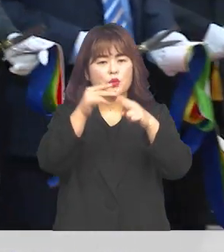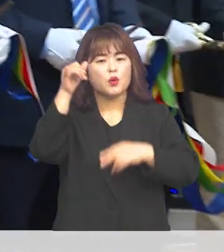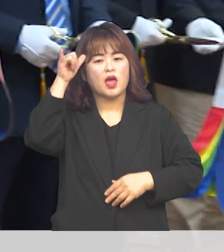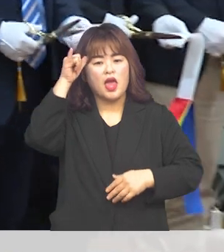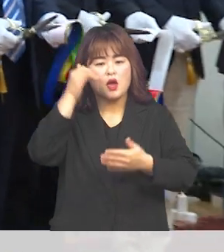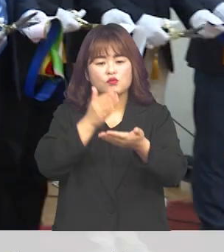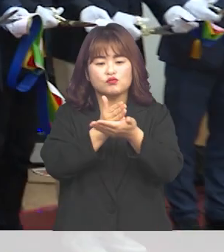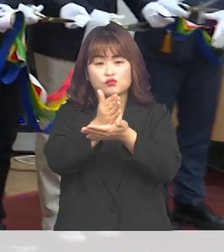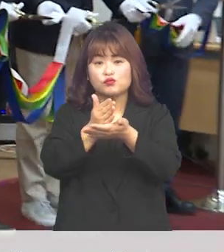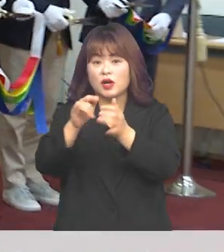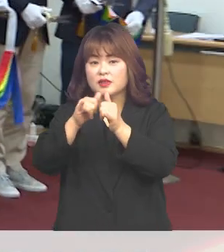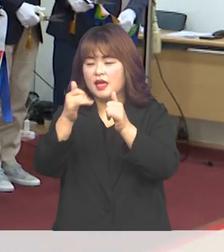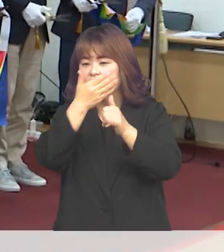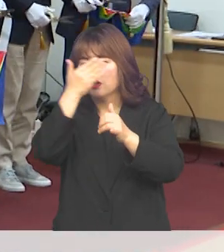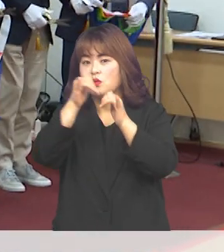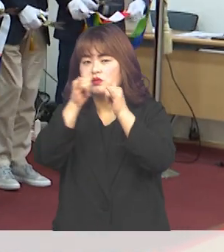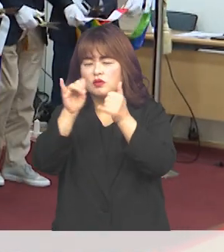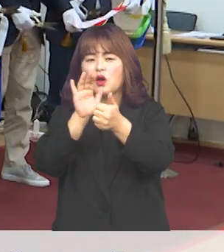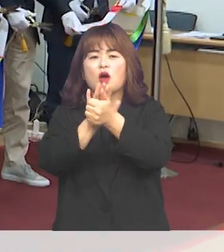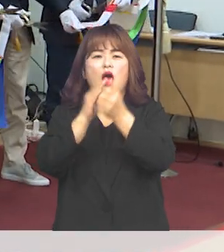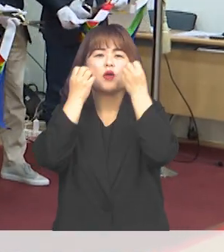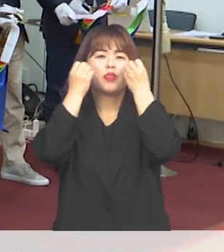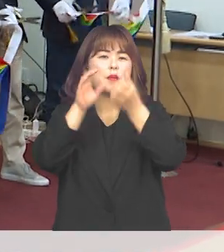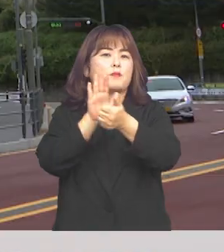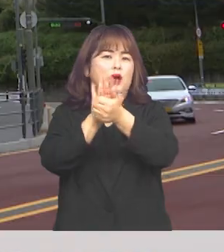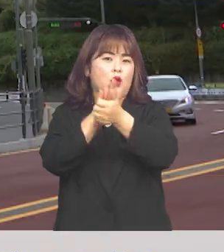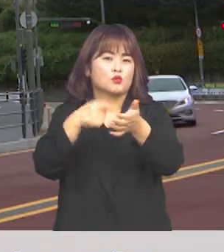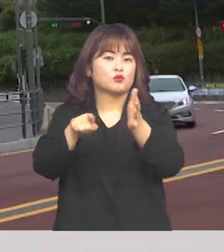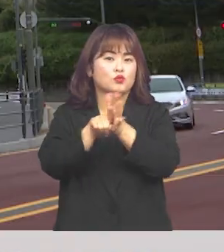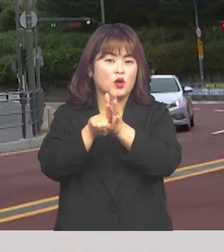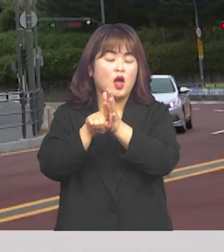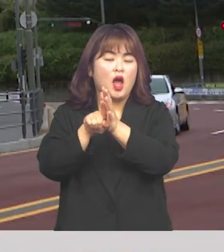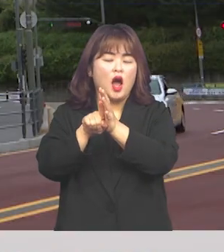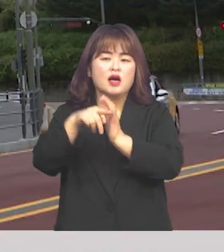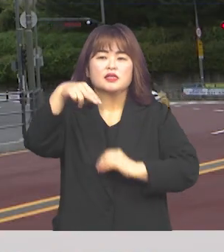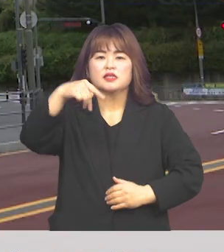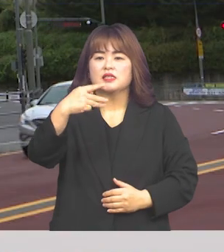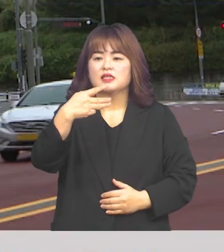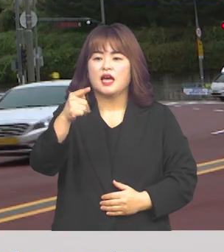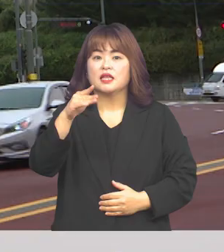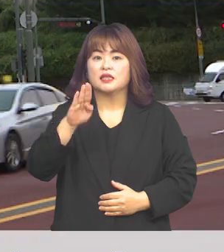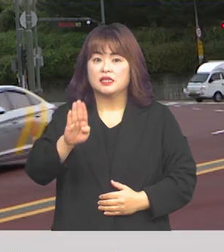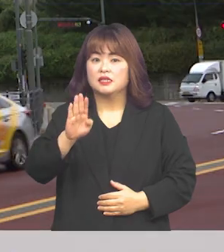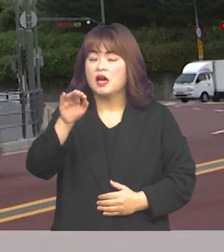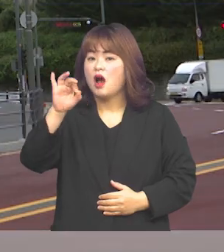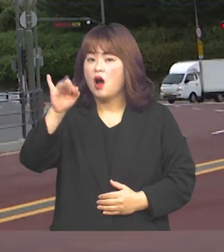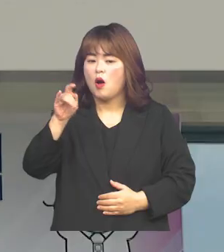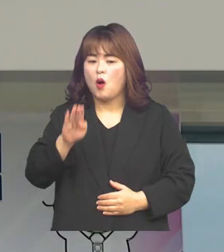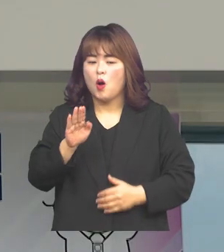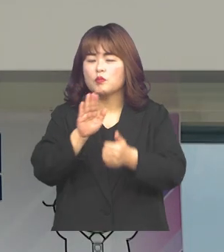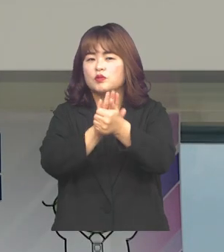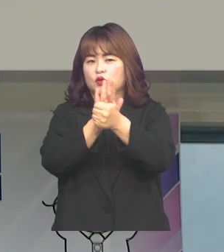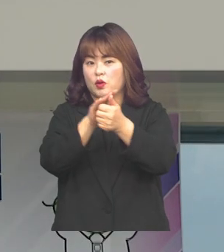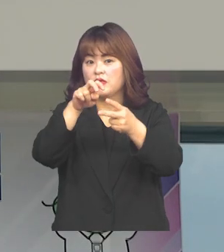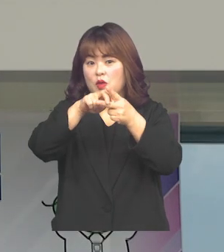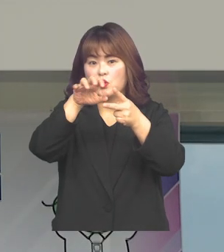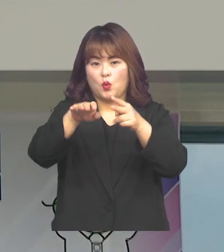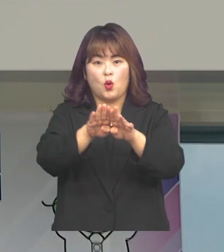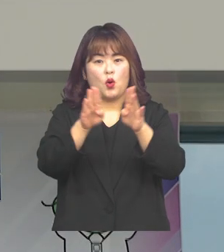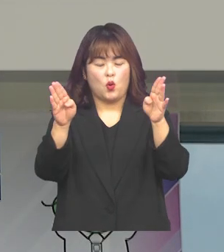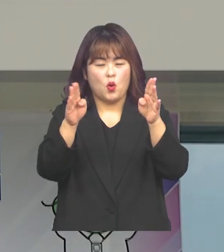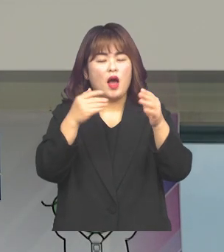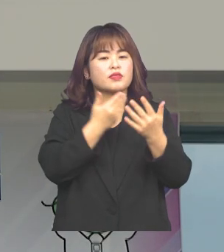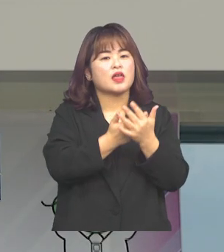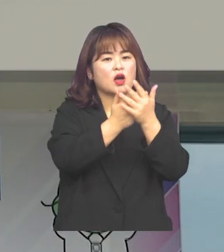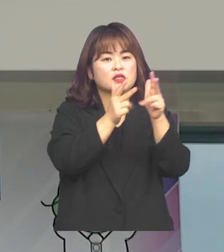용인특례시가 반도체와 AI 분야 청년 창업을 지원하기 위한 소공인 스타트업 허브를 개소했습니다.